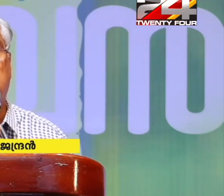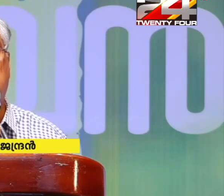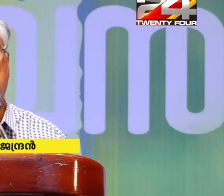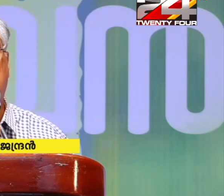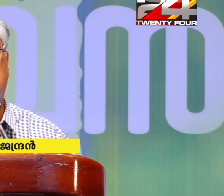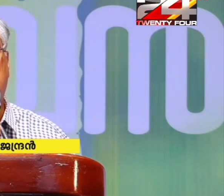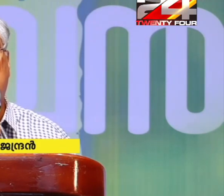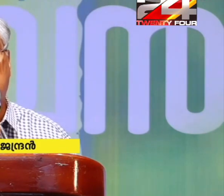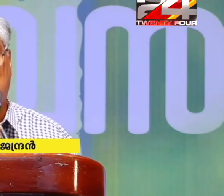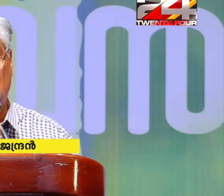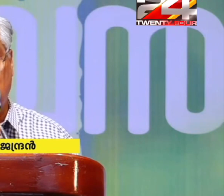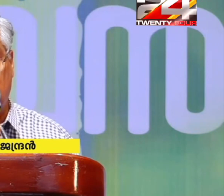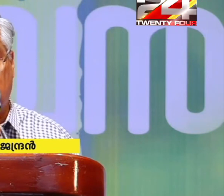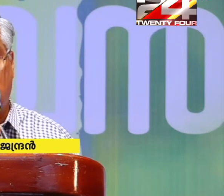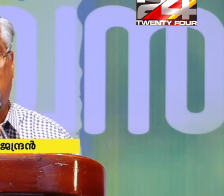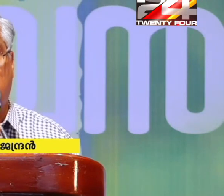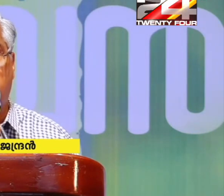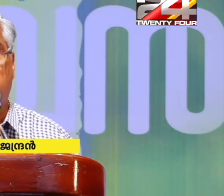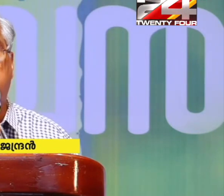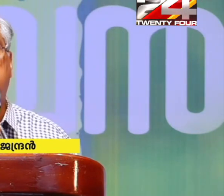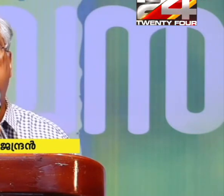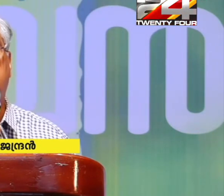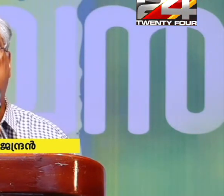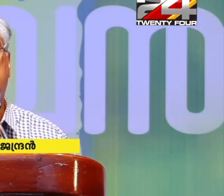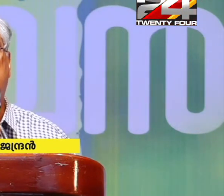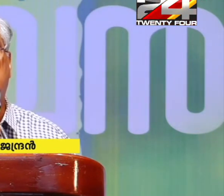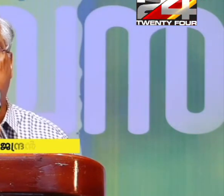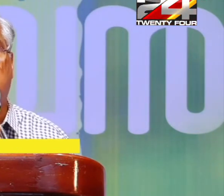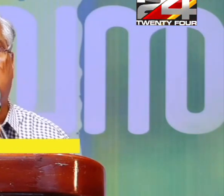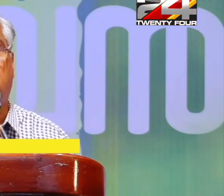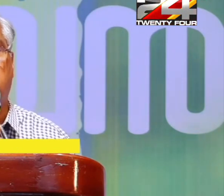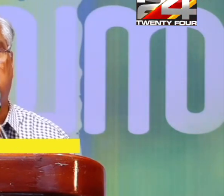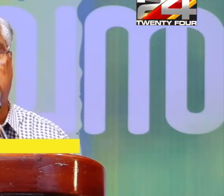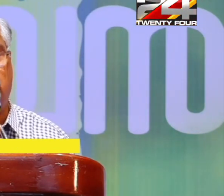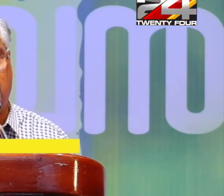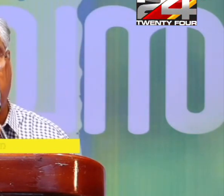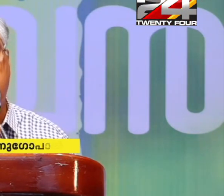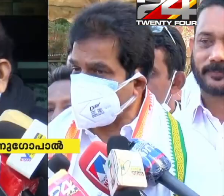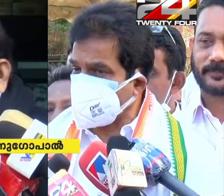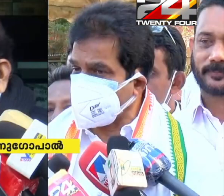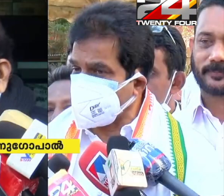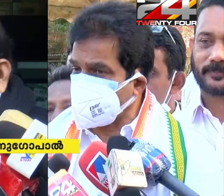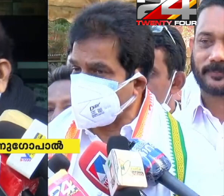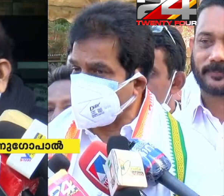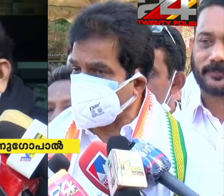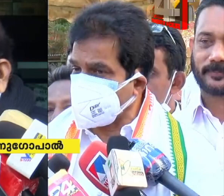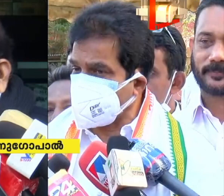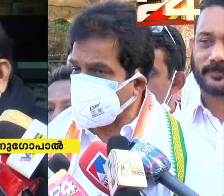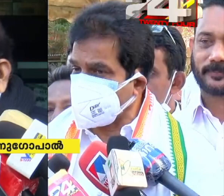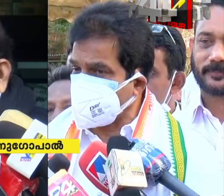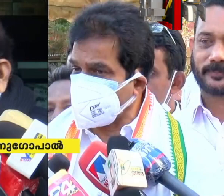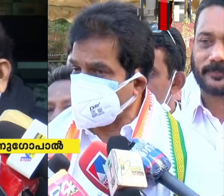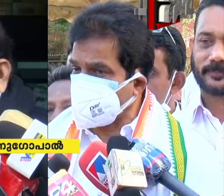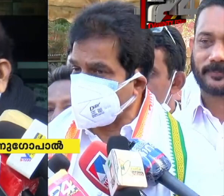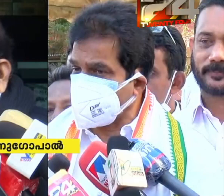ബിനോയ് വിശ്വത്തിന്റെ പ്രസ്താവന സ്വാഗതം ചെയ്യുന്നുവെന്നായിരുന്നു എ സി സി ജനറൽ സെക്രട്ടറി കെ സി വേണുഗോപാലിന്റെ പ്രതികരണം. ഇന്ത്യയൊട്ടാകെ ബി ജെ